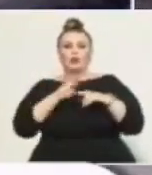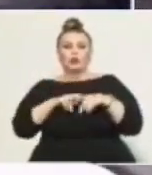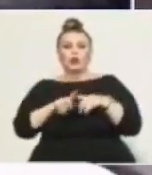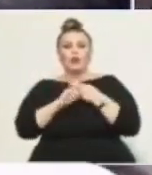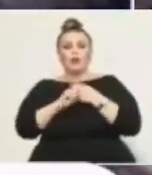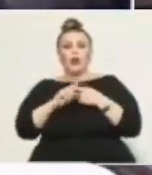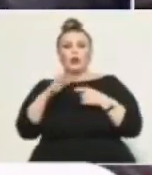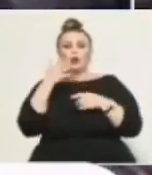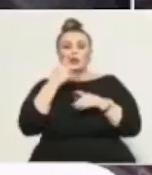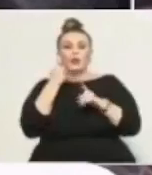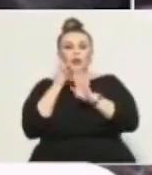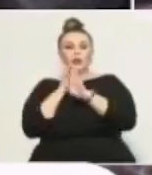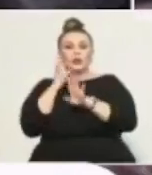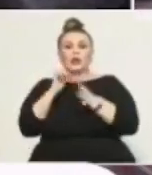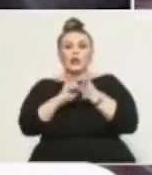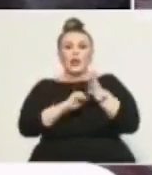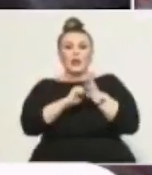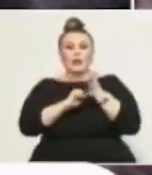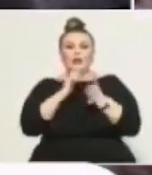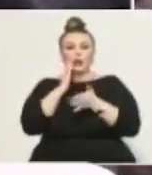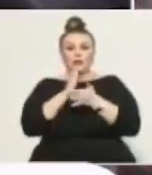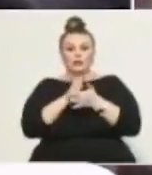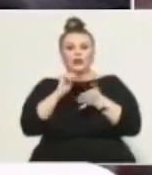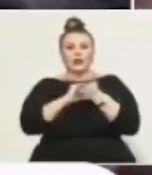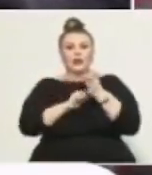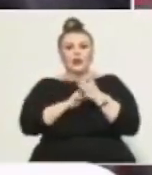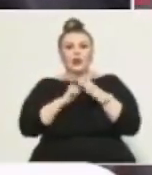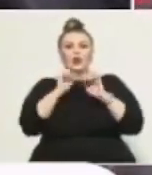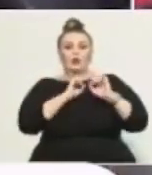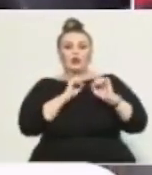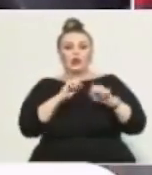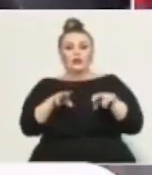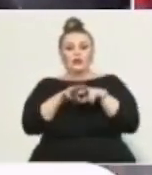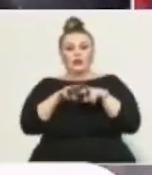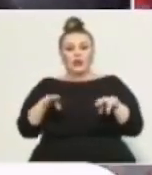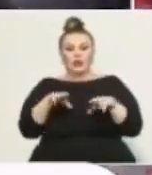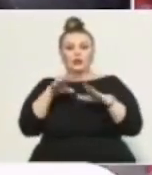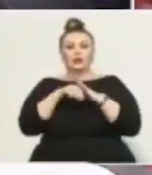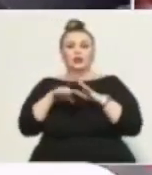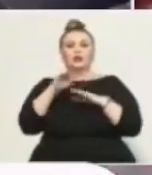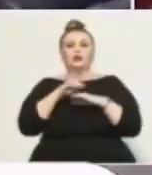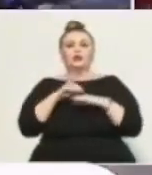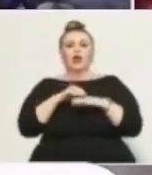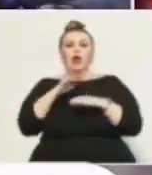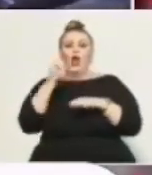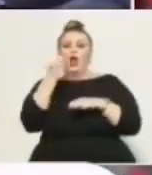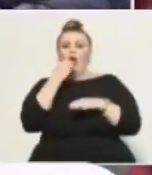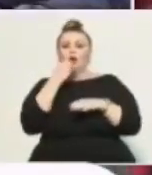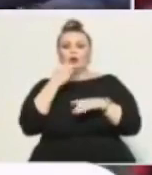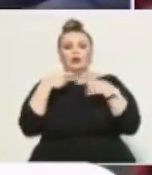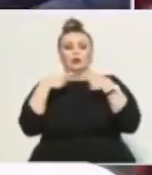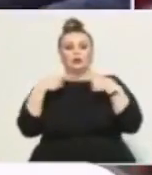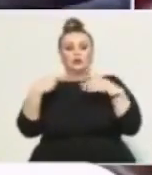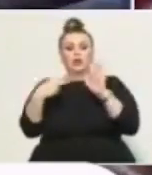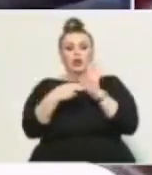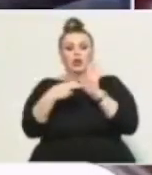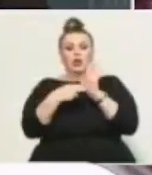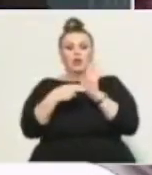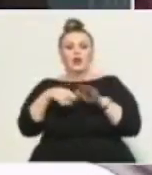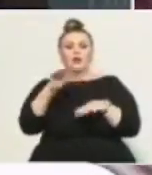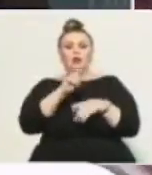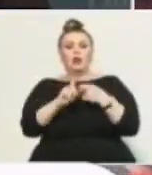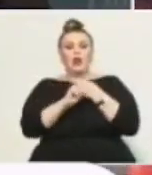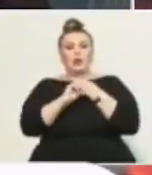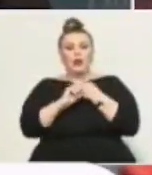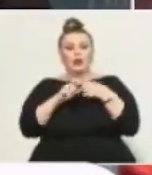sıra səbəblər açılanıb. Bu səbəblərdən biri Müdafiə Nazirliyində ərzaq məhsullarının qiyməti ilə bağlıdır